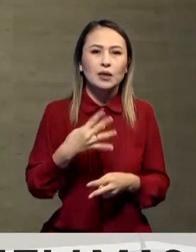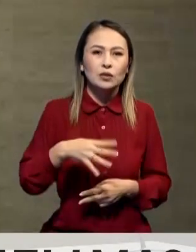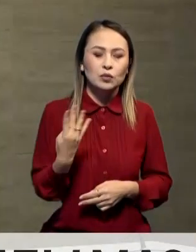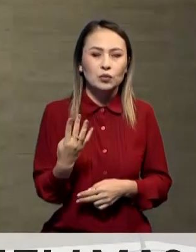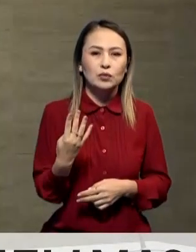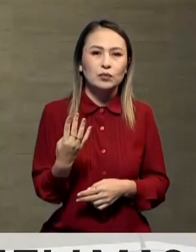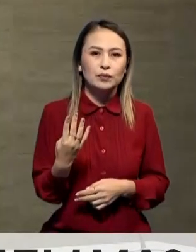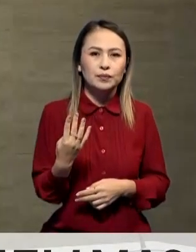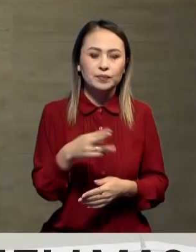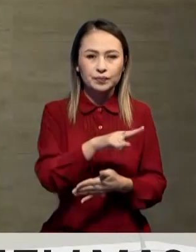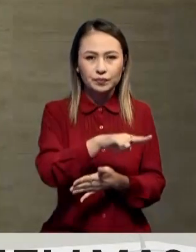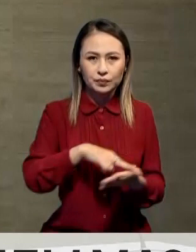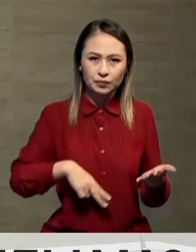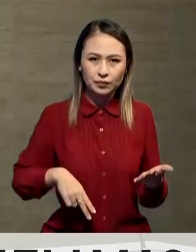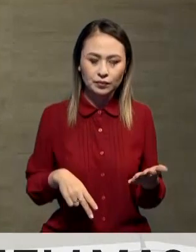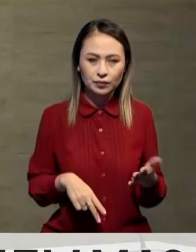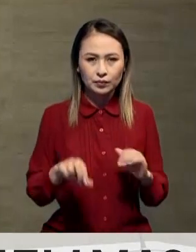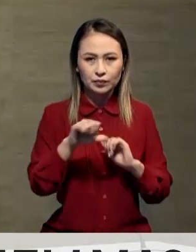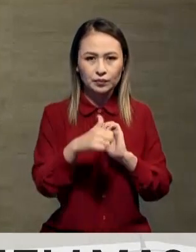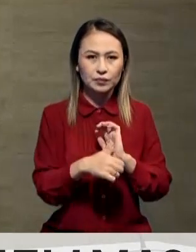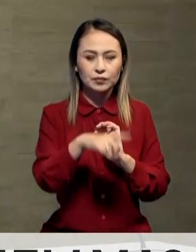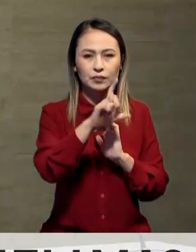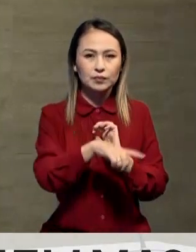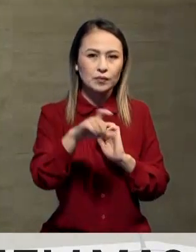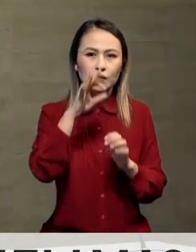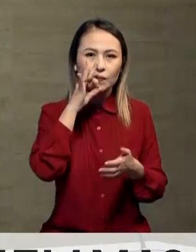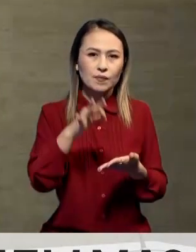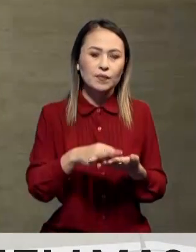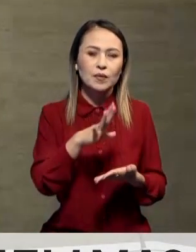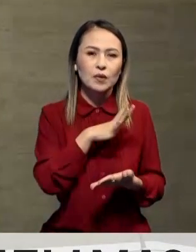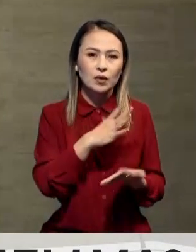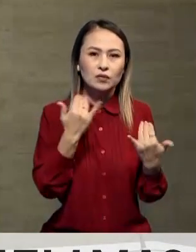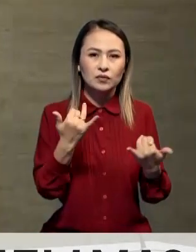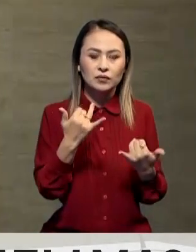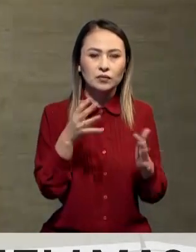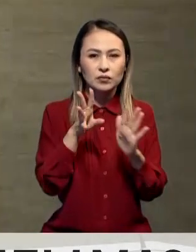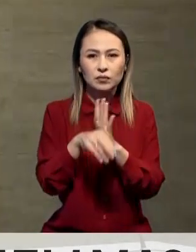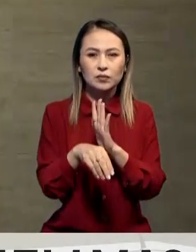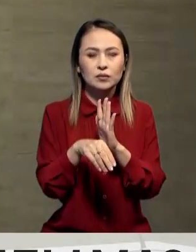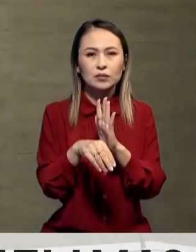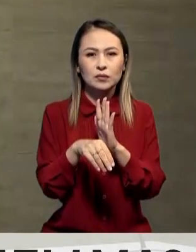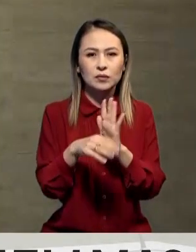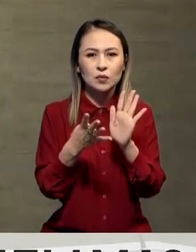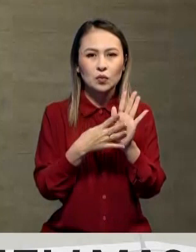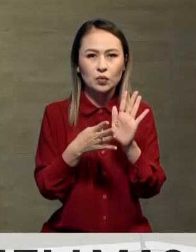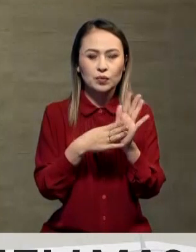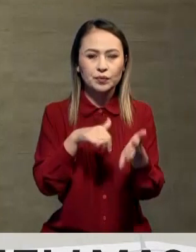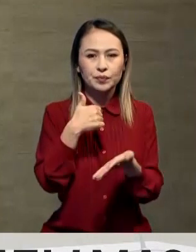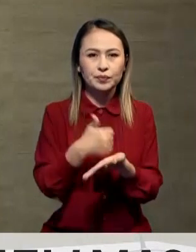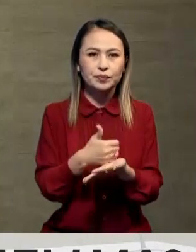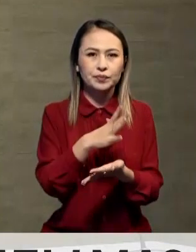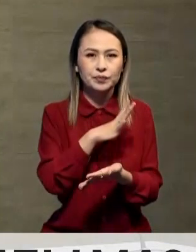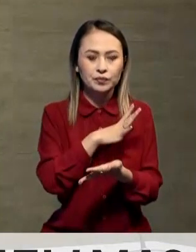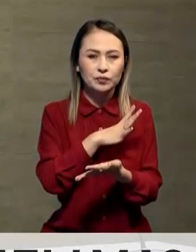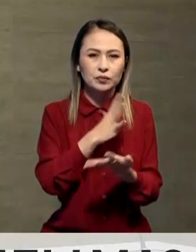қылмыстық іс тіркеліп, 16 лауазым тұлға жауапкершілікке тартылған. Ол 16 лауазым тұлғаның ішінде 9-ы басшы құрам болып